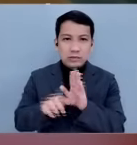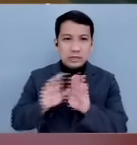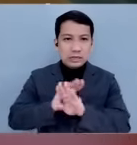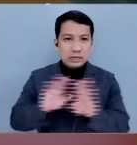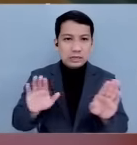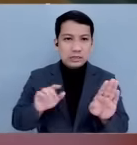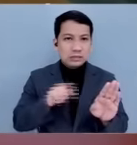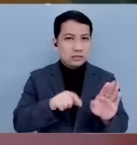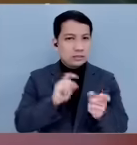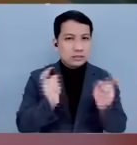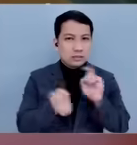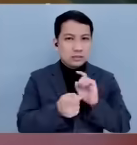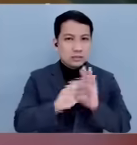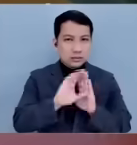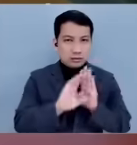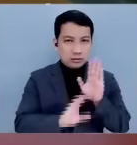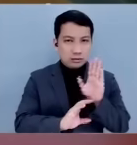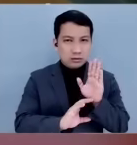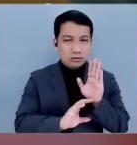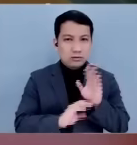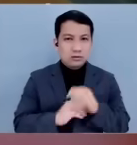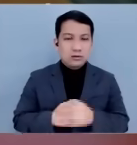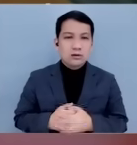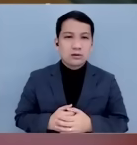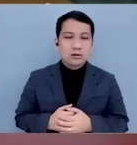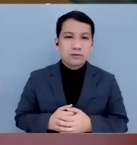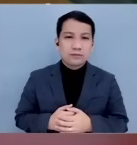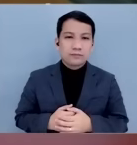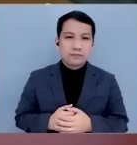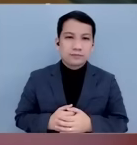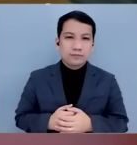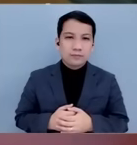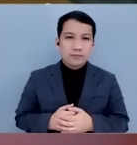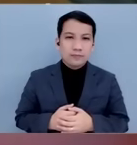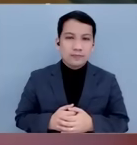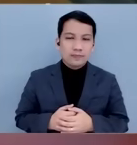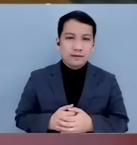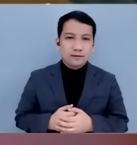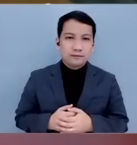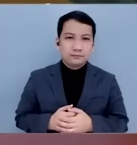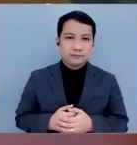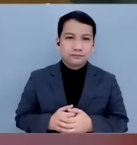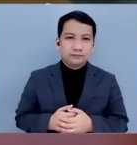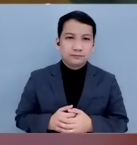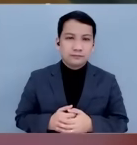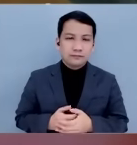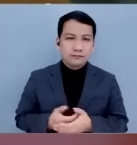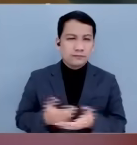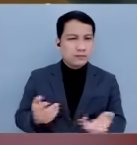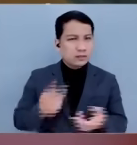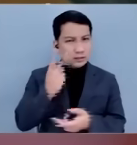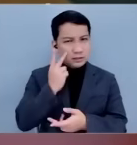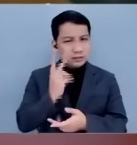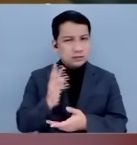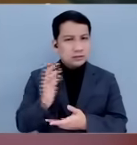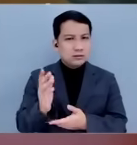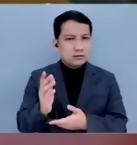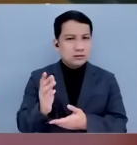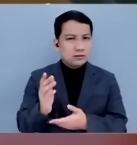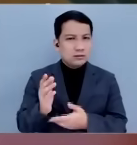amend or revise the Constitution. Yun po yung doon pa lang